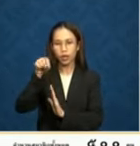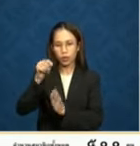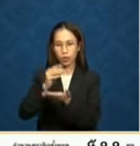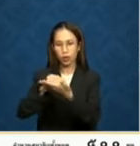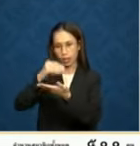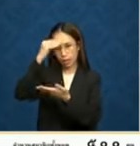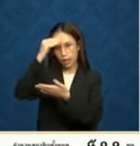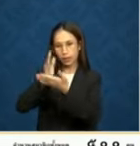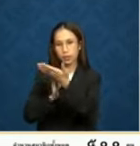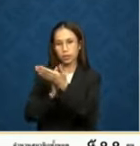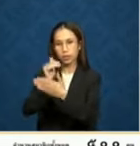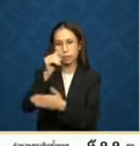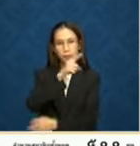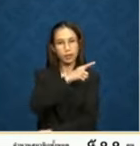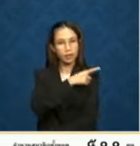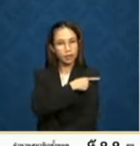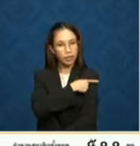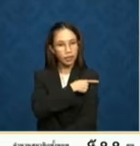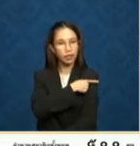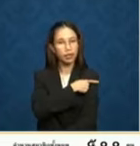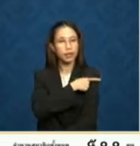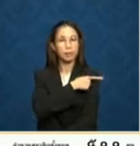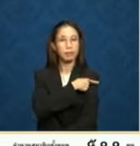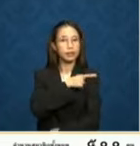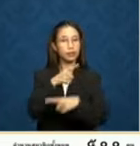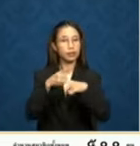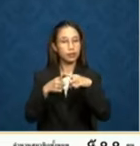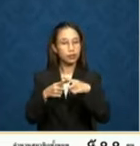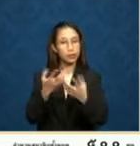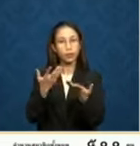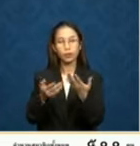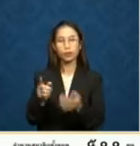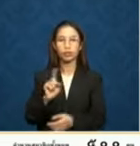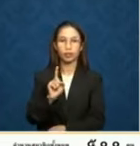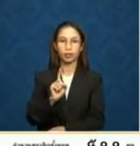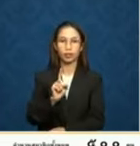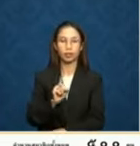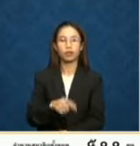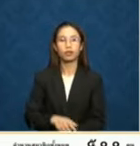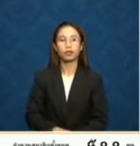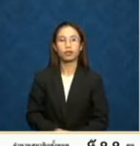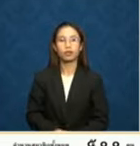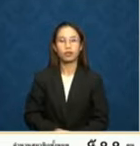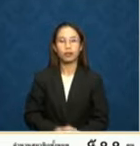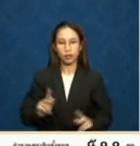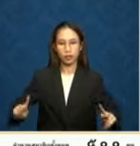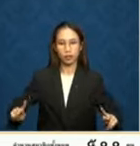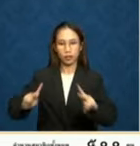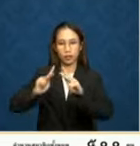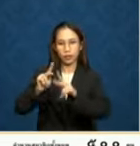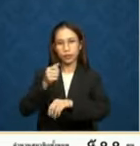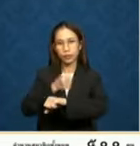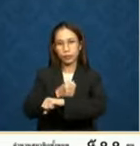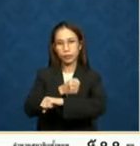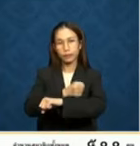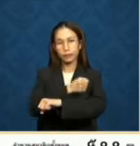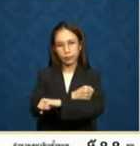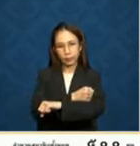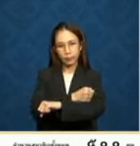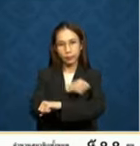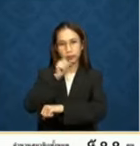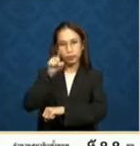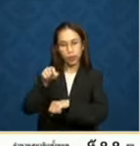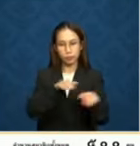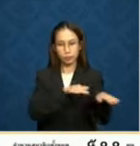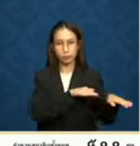ุชมศึกษา หırระดับ PRINYATIซึ่งกระสวง combustion student servicesเราได้มีการ